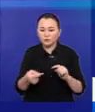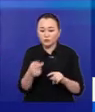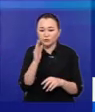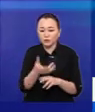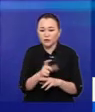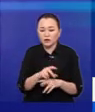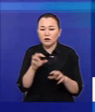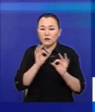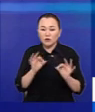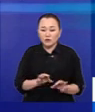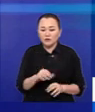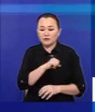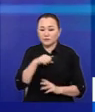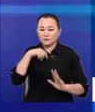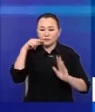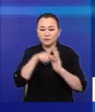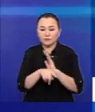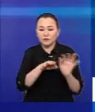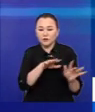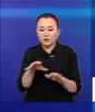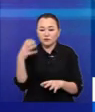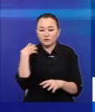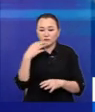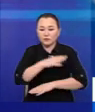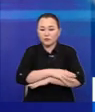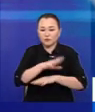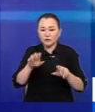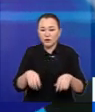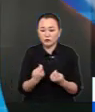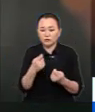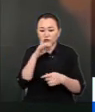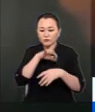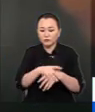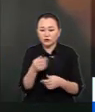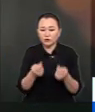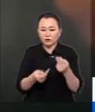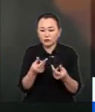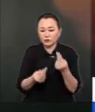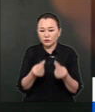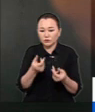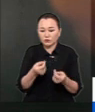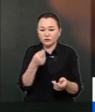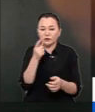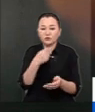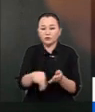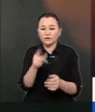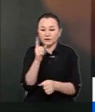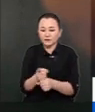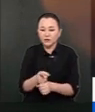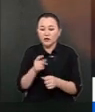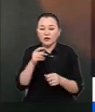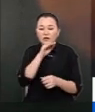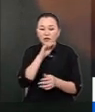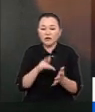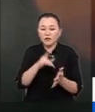кейін прокуратураның өзі іске араласып, шенеуніктердің әрекетін заңсыз деп танып, ойын құралын сатып алуға тыйым салды. Ал Текелі қаласының